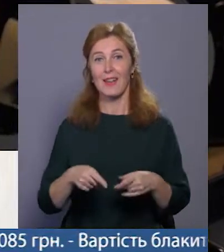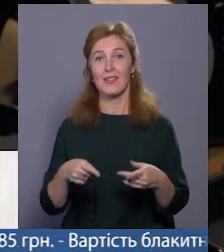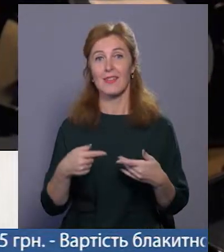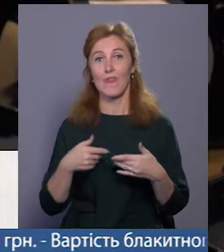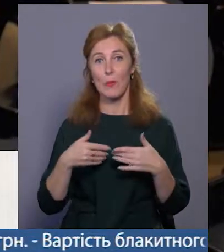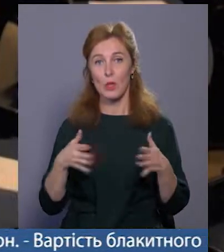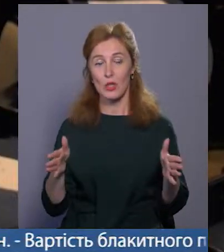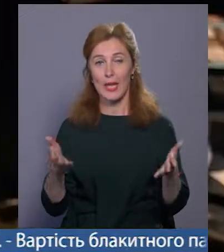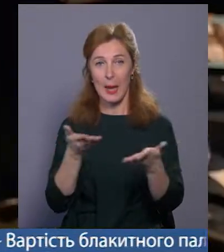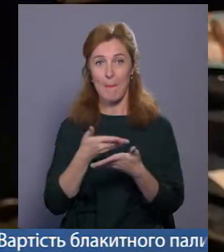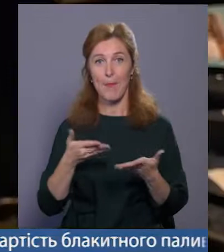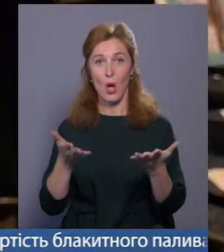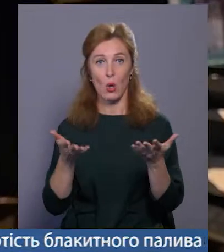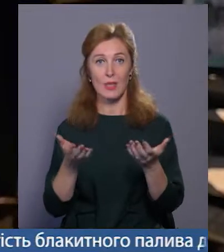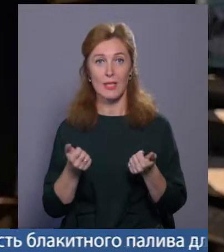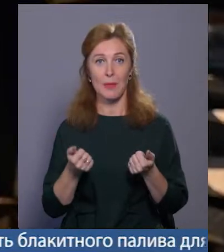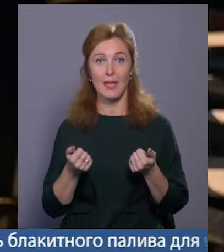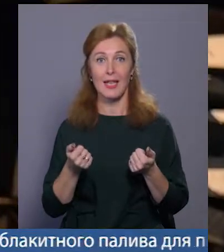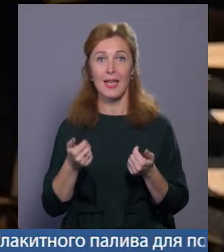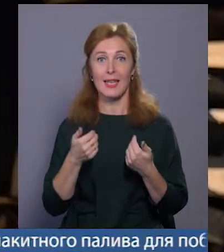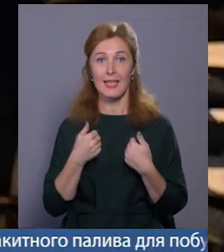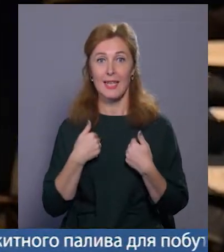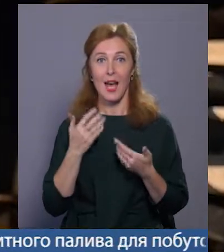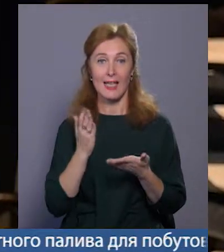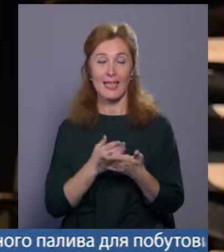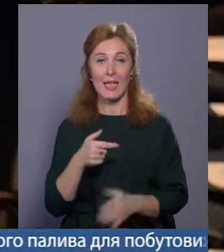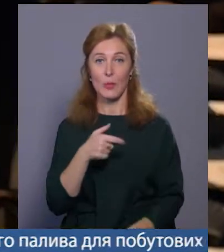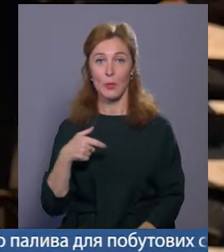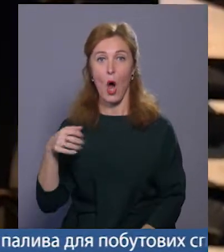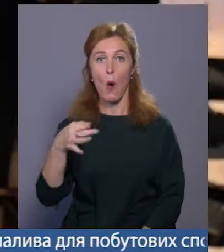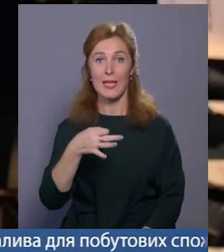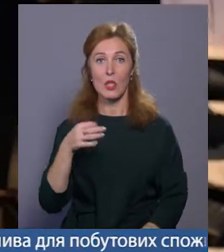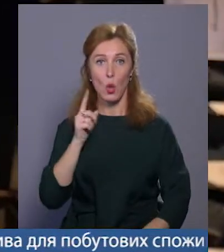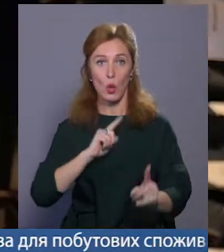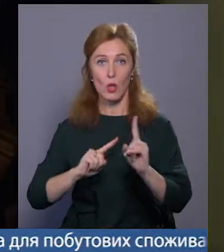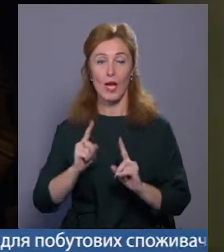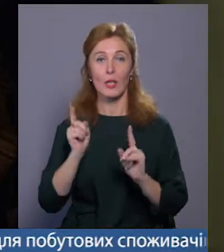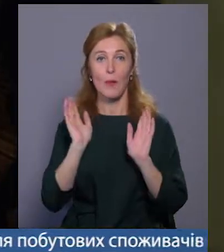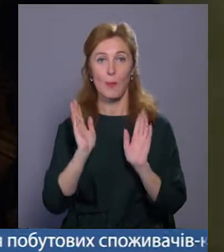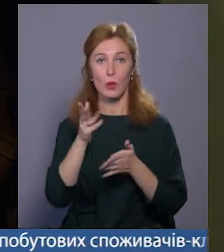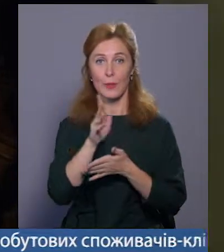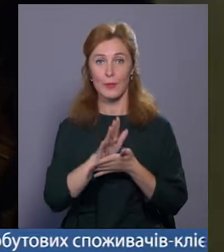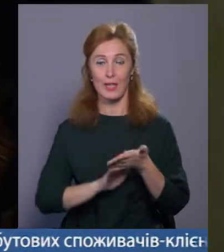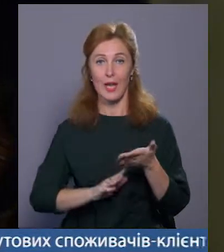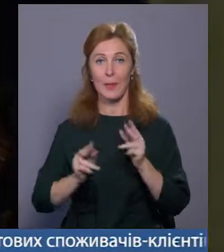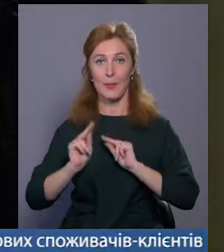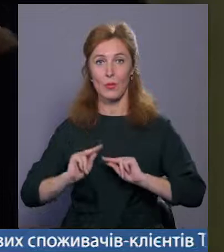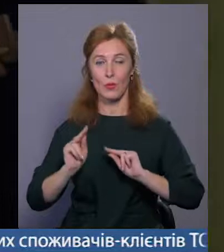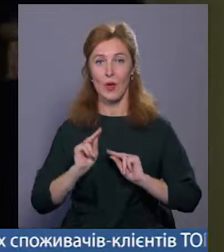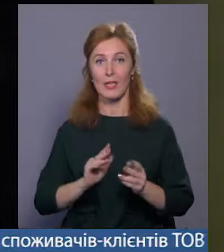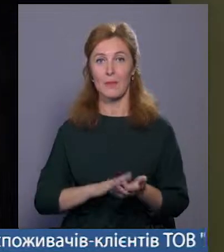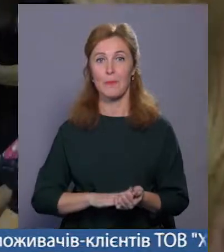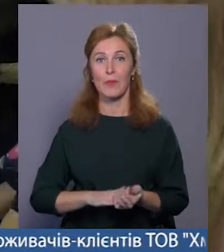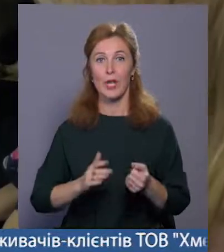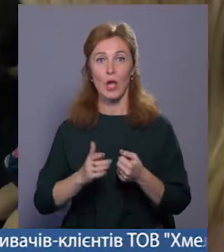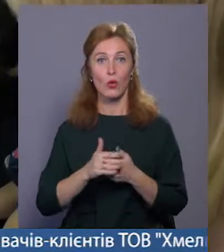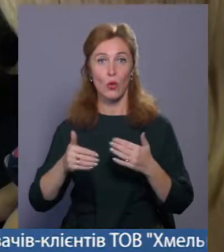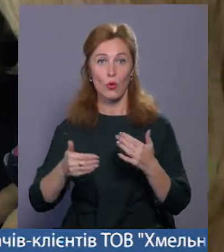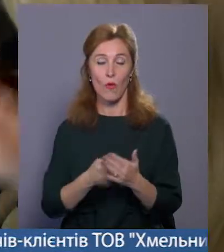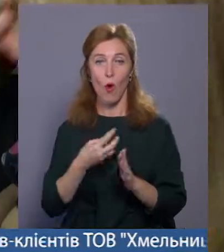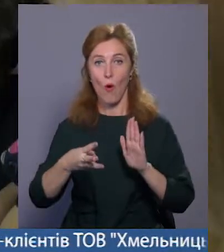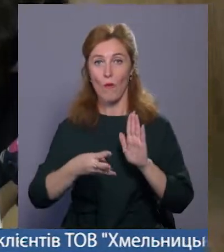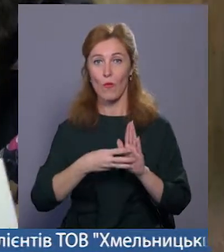ми отримали альбоми. Я є депутатом обласної ради, тому будемо працювати надалі. Від прощання з попередньою каденцією до нового